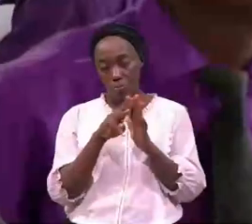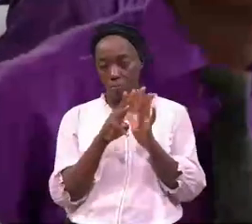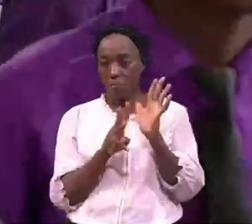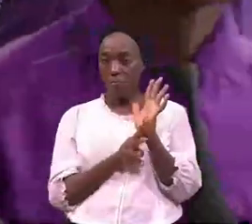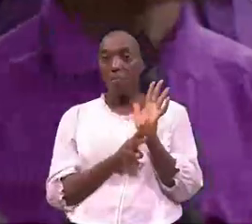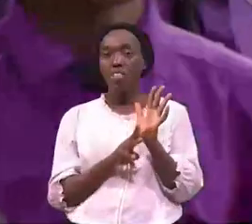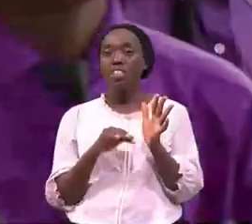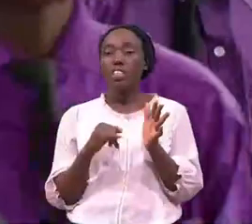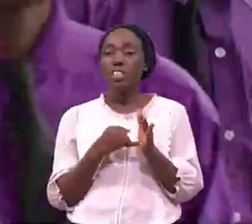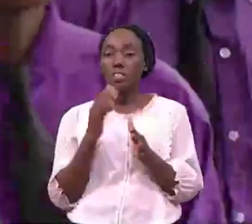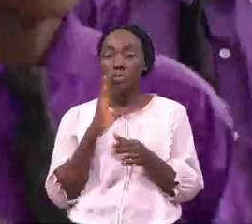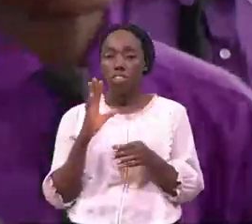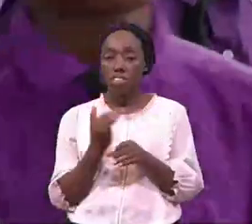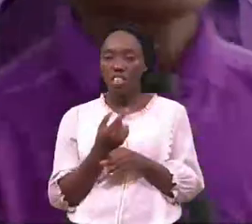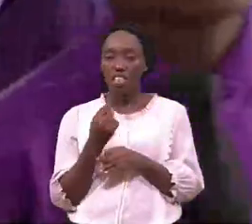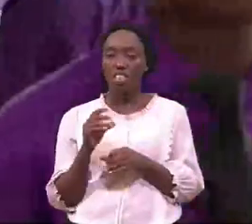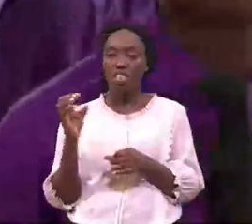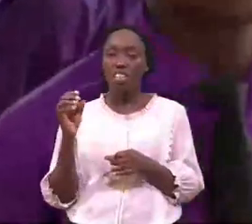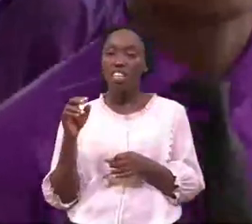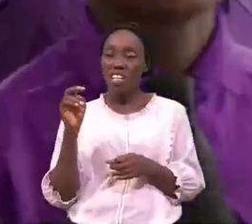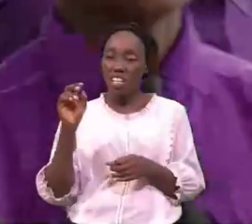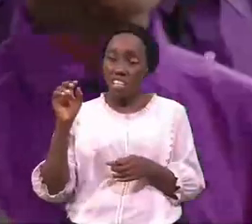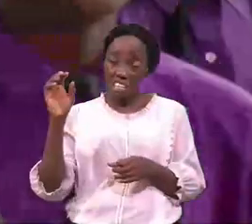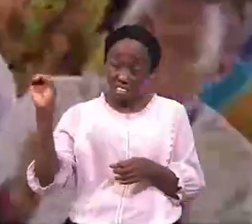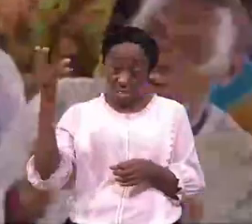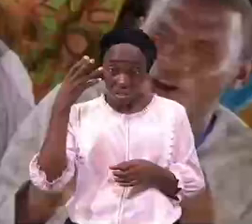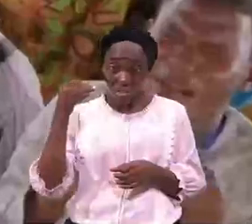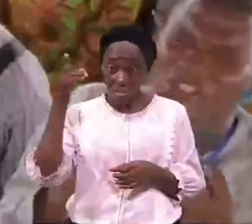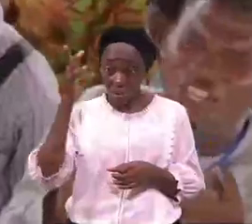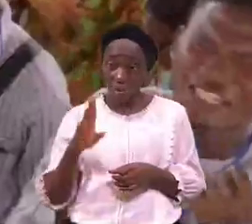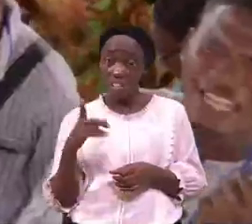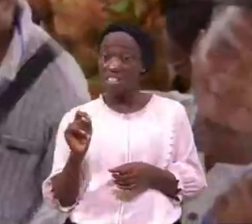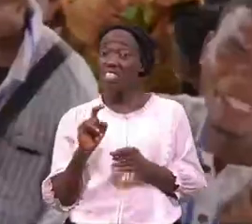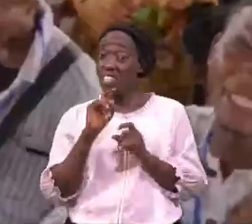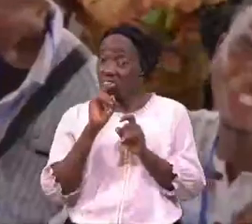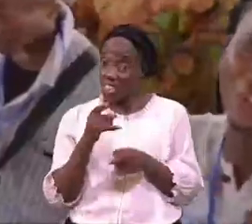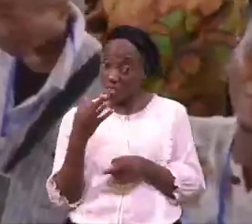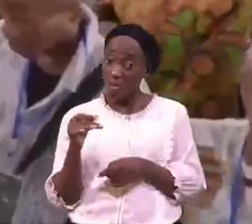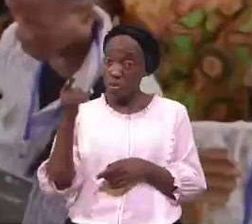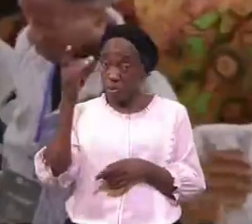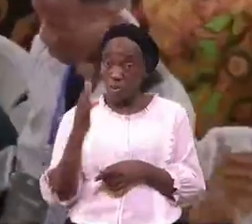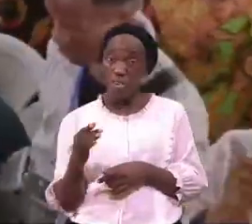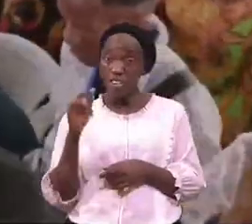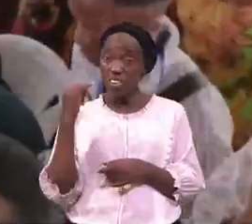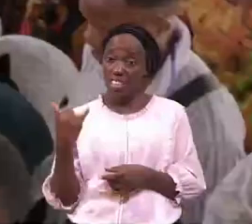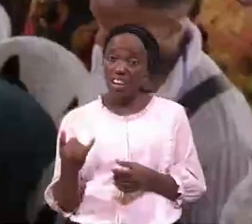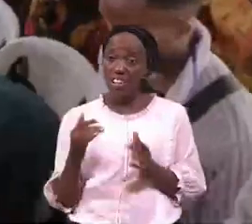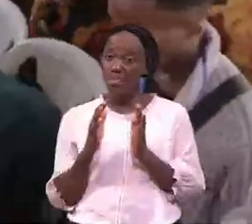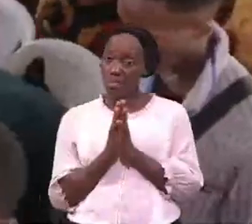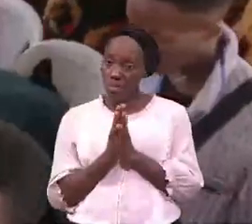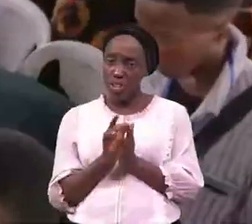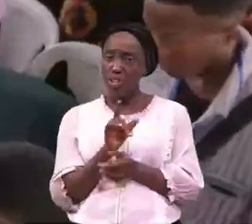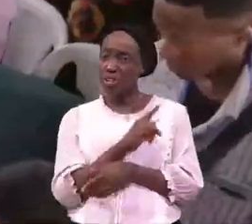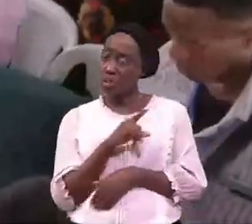Et il faut la grâce de Dieu. Il faut le don de Dieu. Alors prie maintenant et dis,